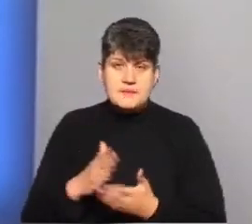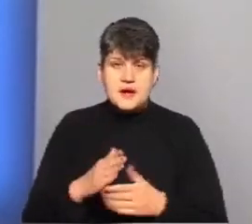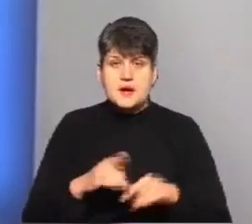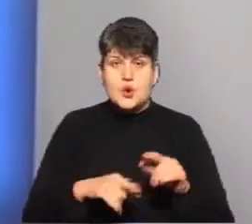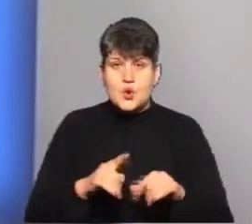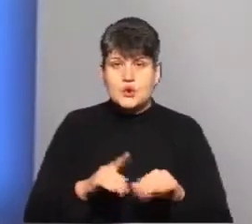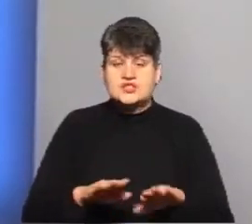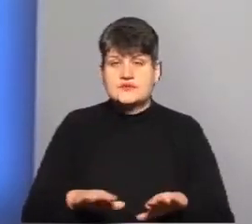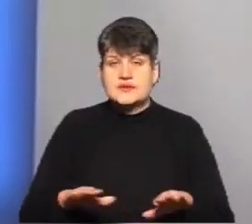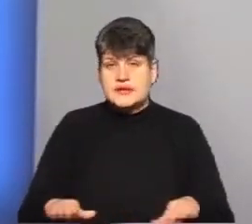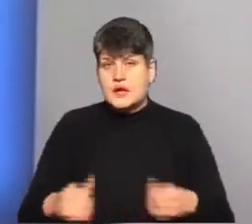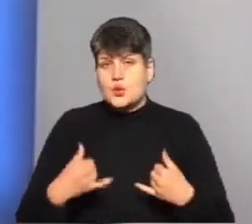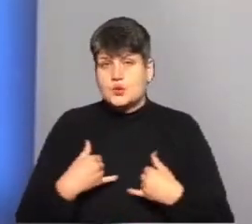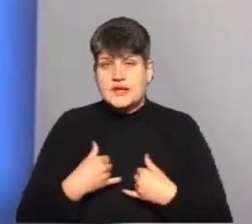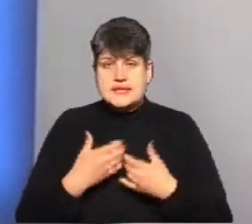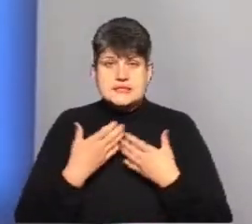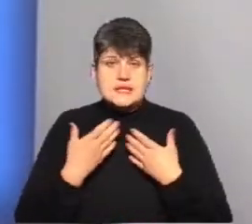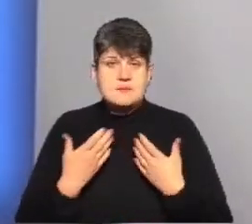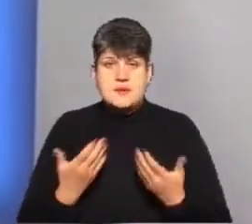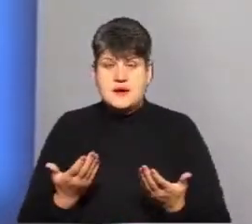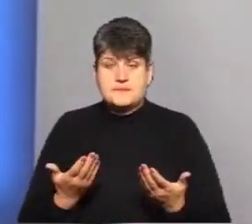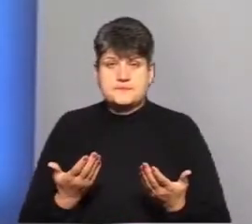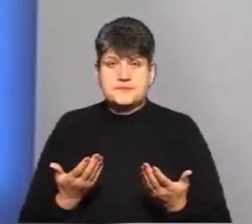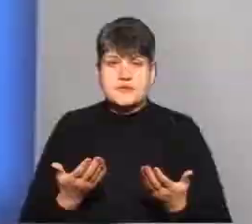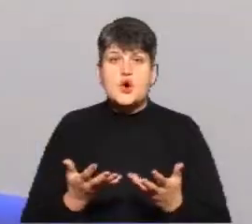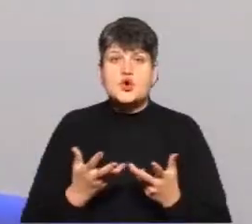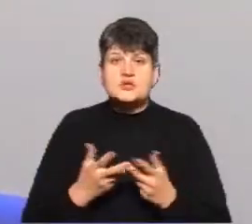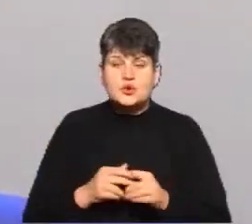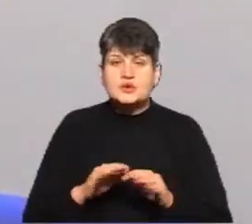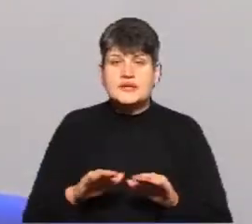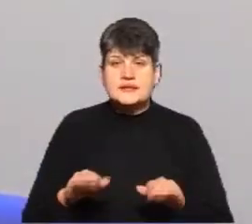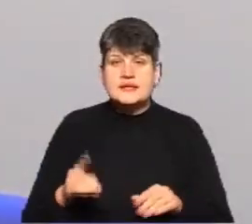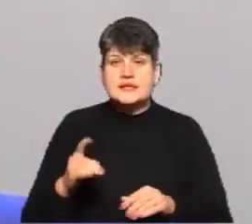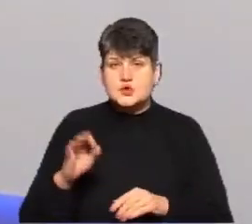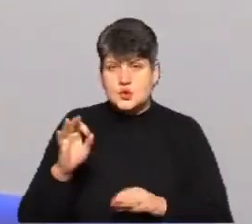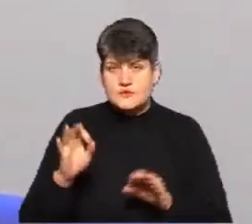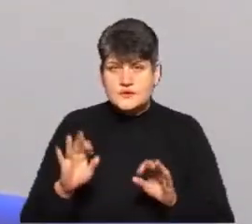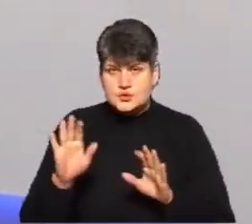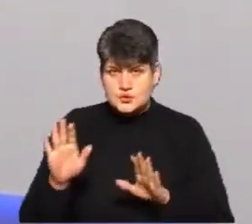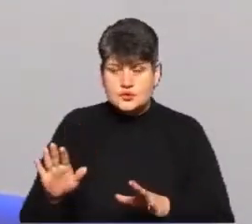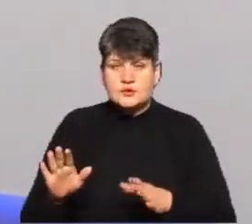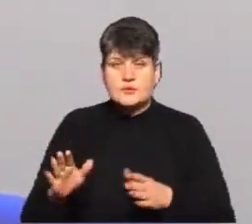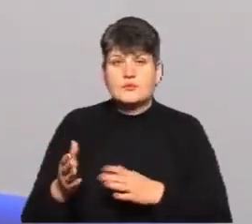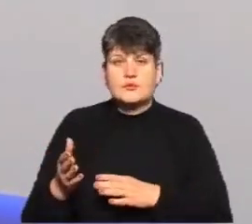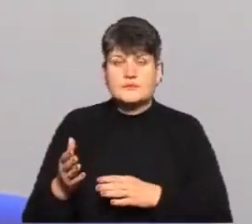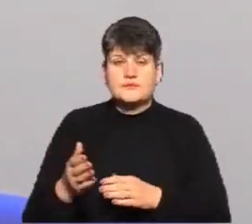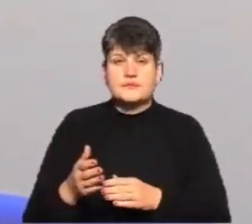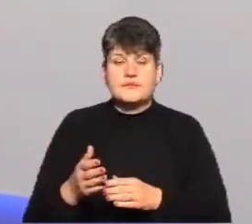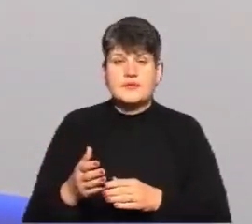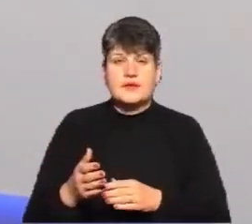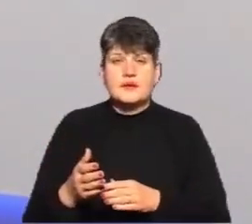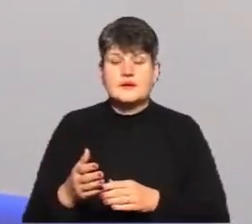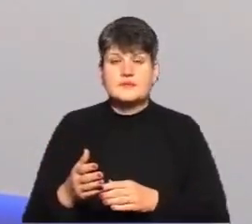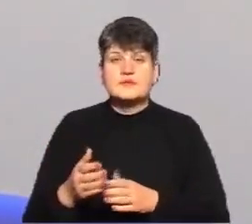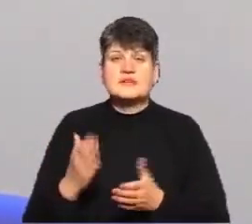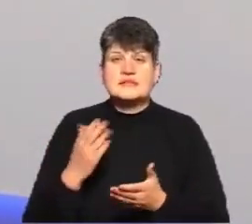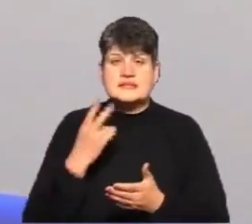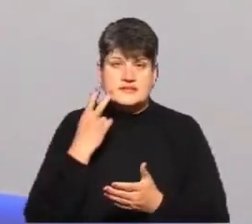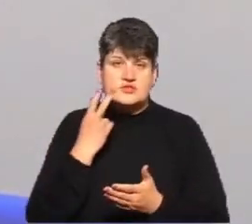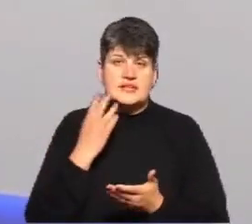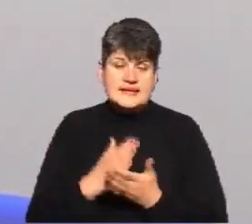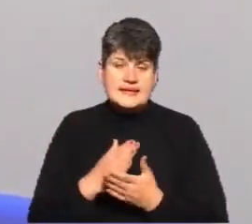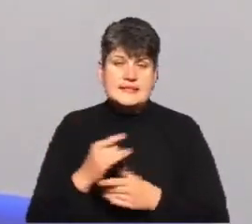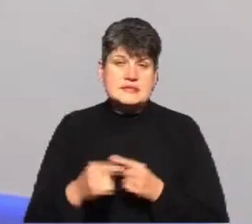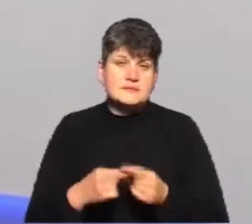немає... Ну, розрахунок на дітей 100%, тому що вони би до цього часу, напевно, тому що завжди є спадкоємці, завжди є ті,